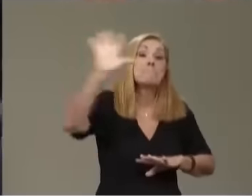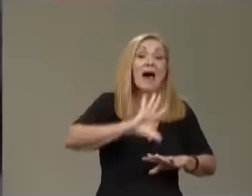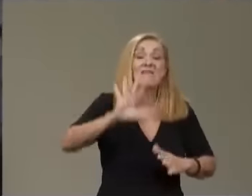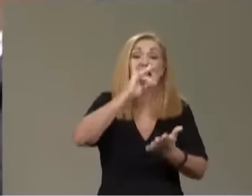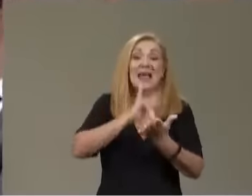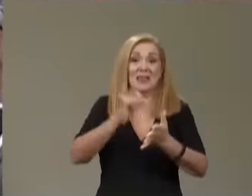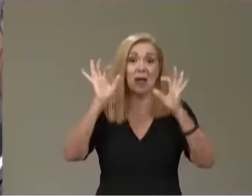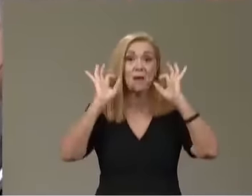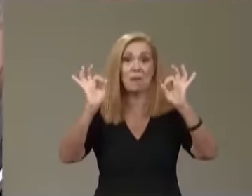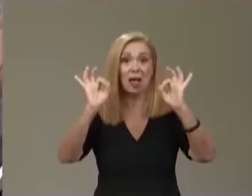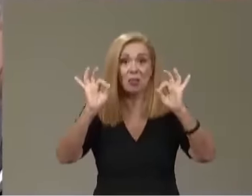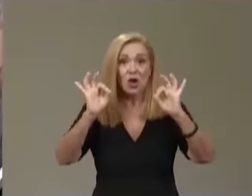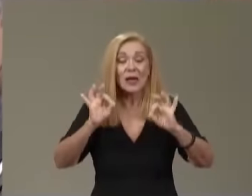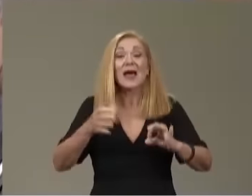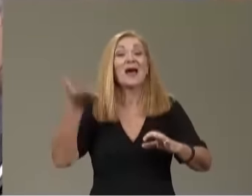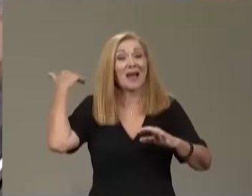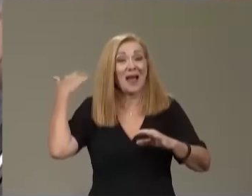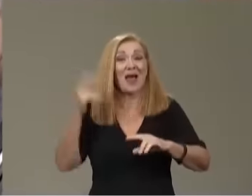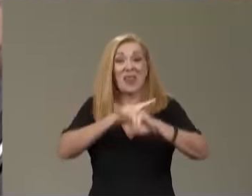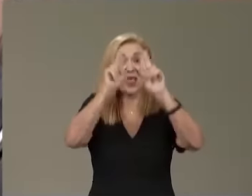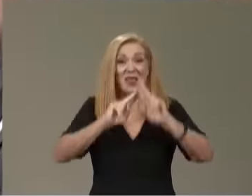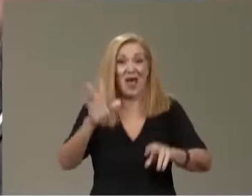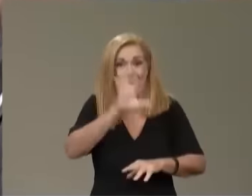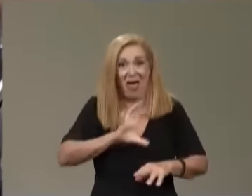Μακεδονίας στη Διεθνή Έκθεση.